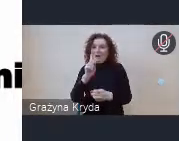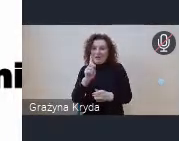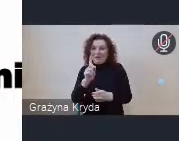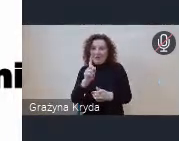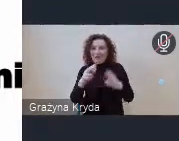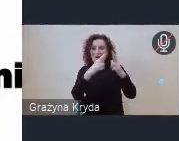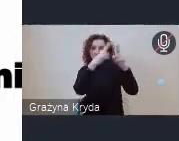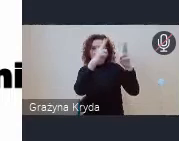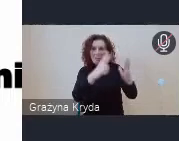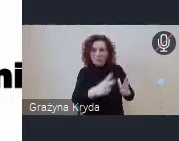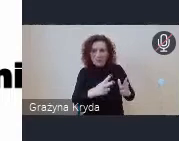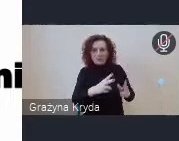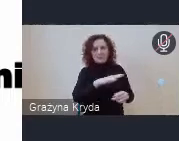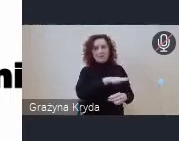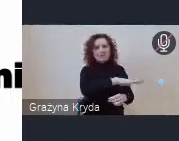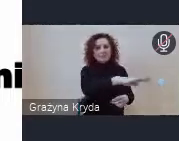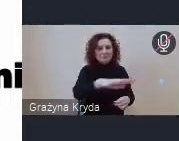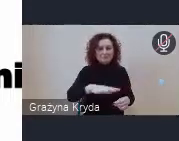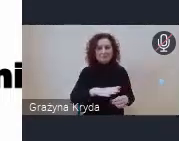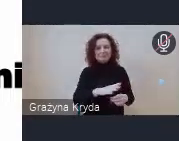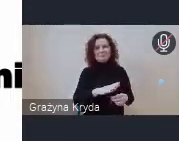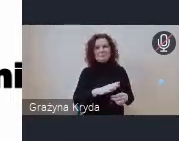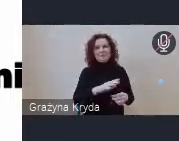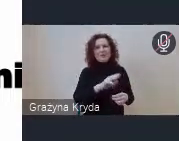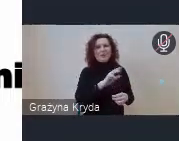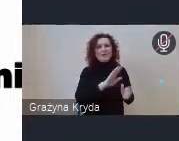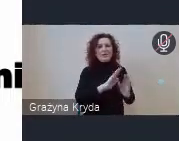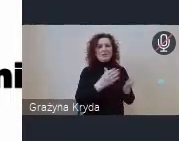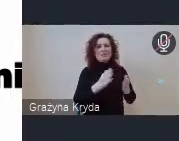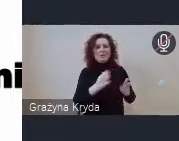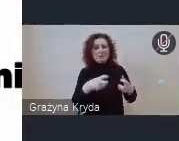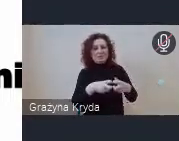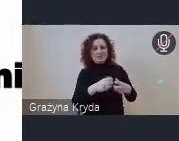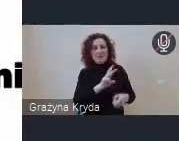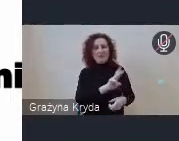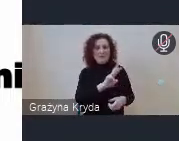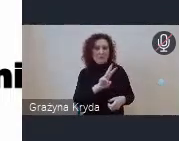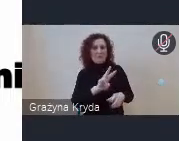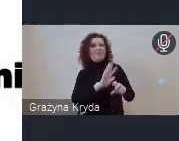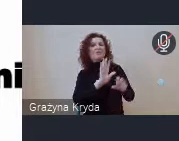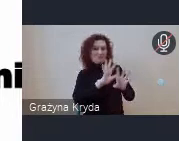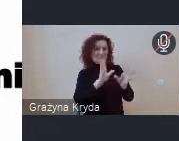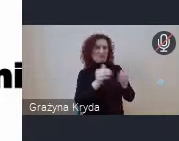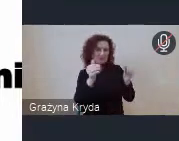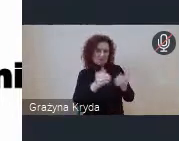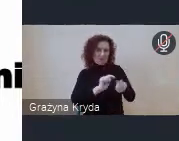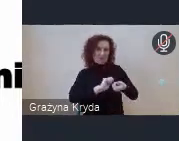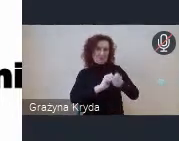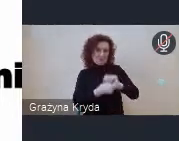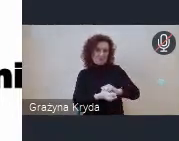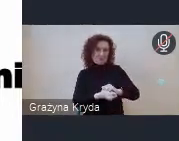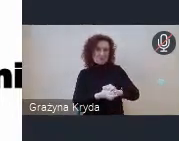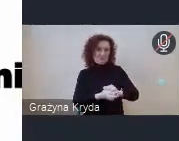działań usług stron internetowych na to wszystko mamy wpływ bo my tu tworzymy a zatem jeśli zamiast się